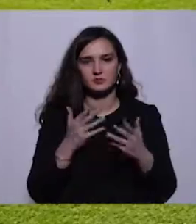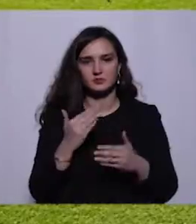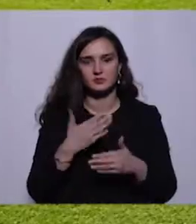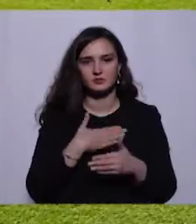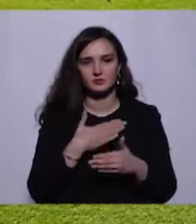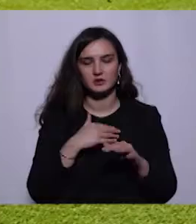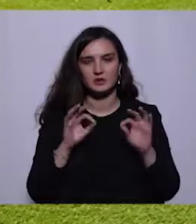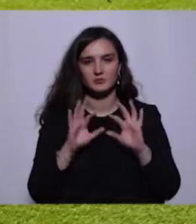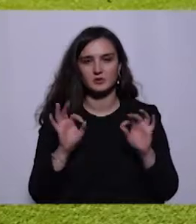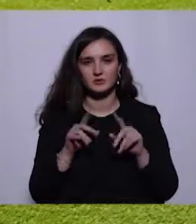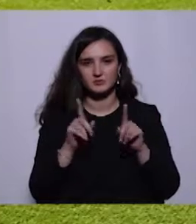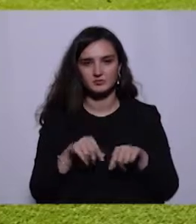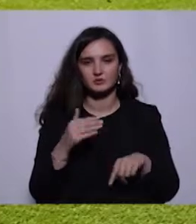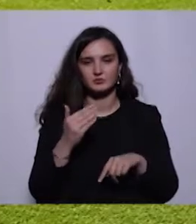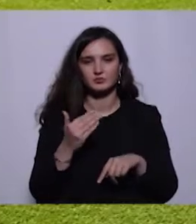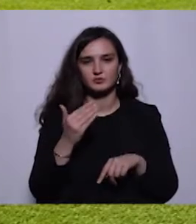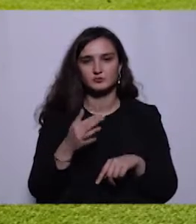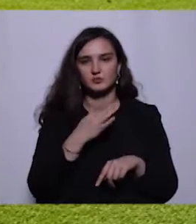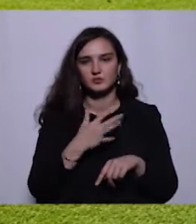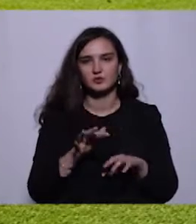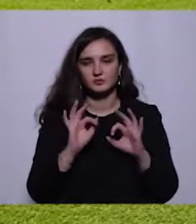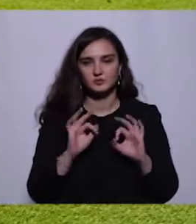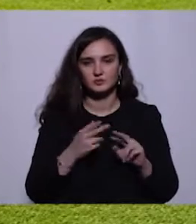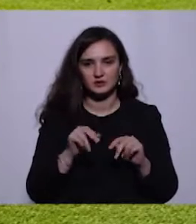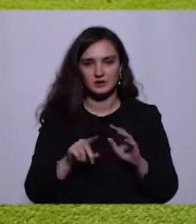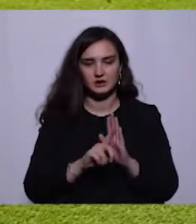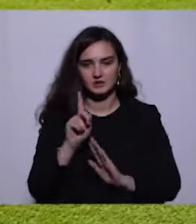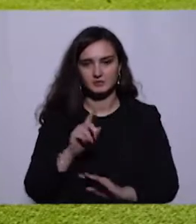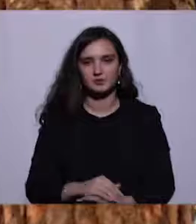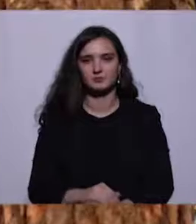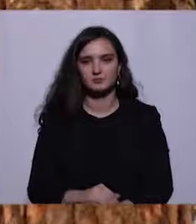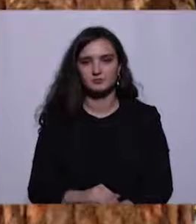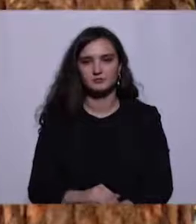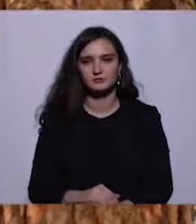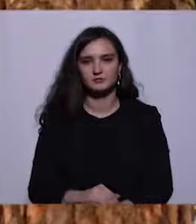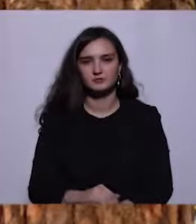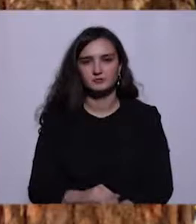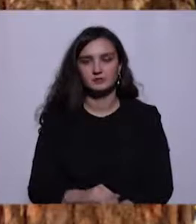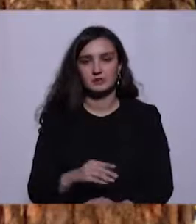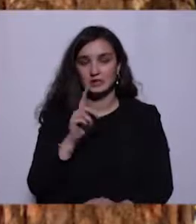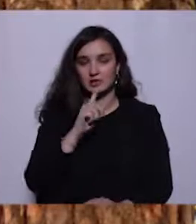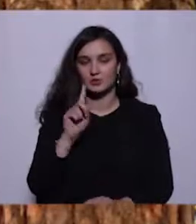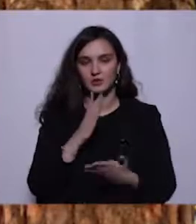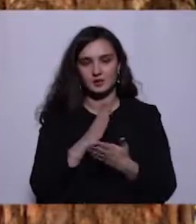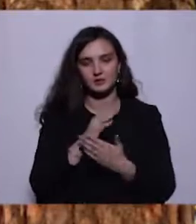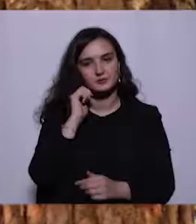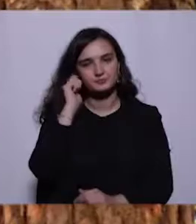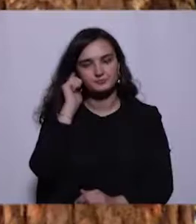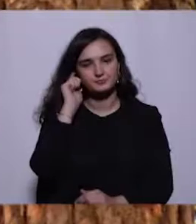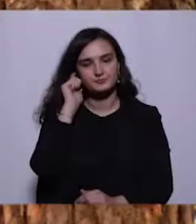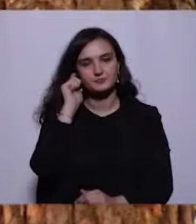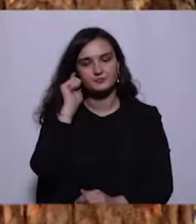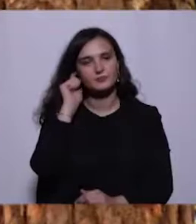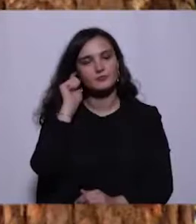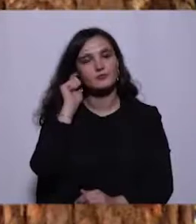ჩვენი გამონათქვამიც, შენ შემოგევლე, სწორედ აი აქედან მოდის. გასაოცარი რა არის კიდევ, რომ